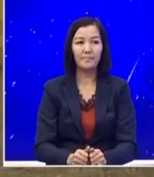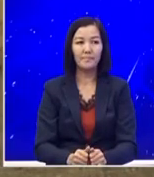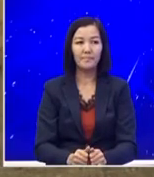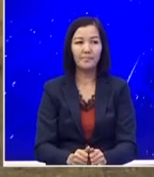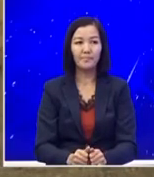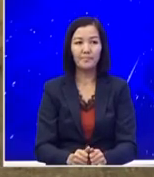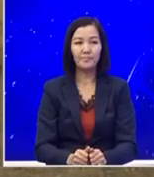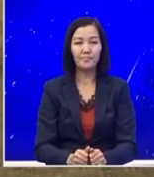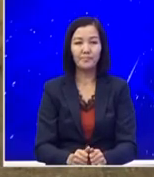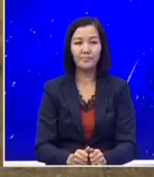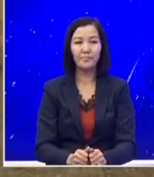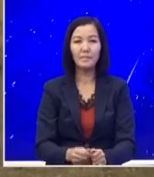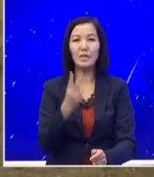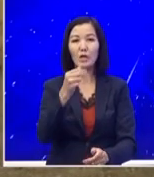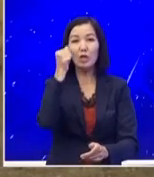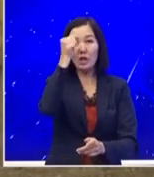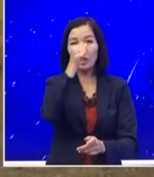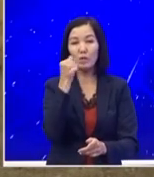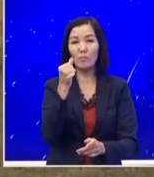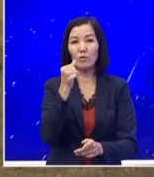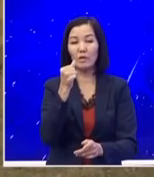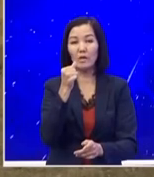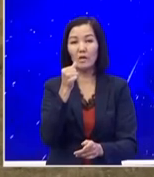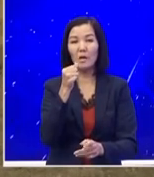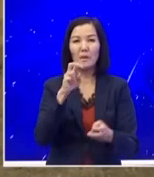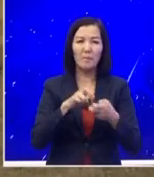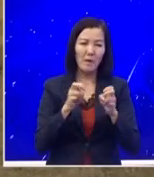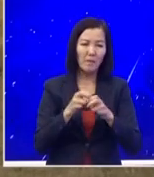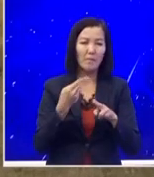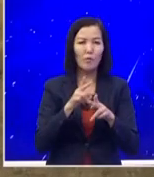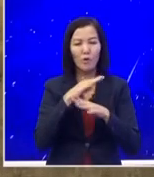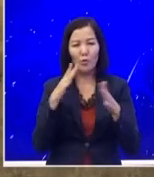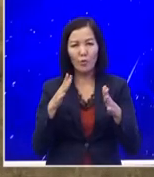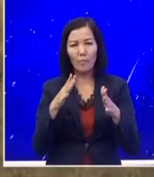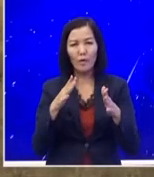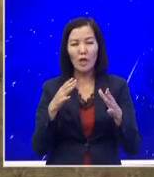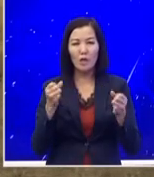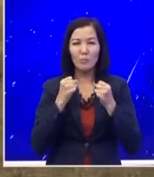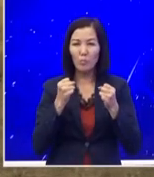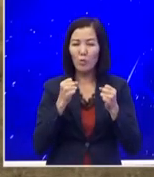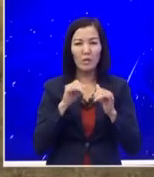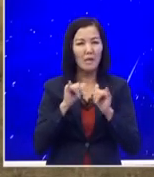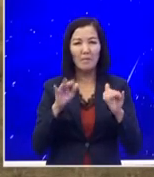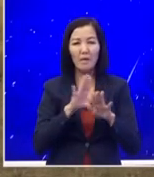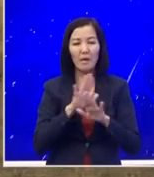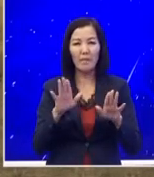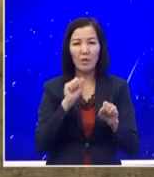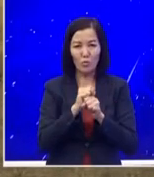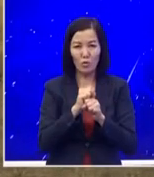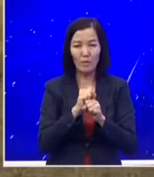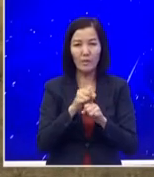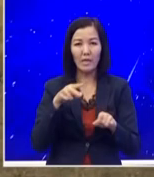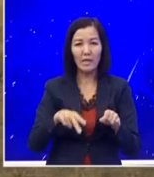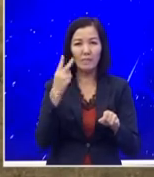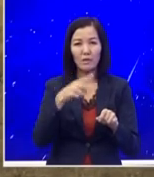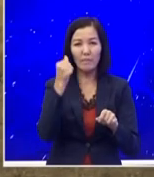происшествии 2 лет... 2 жылдан бері бас шайқаумен келеміз. Парапланерлік спорт ақсап тұр. Шешім қабылдау керек. 2022